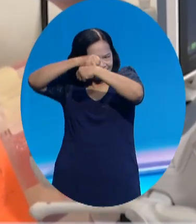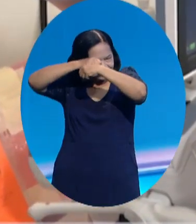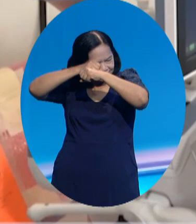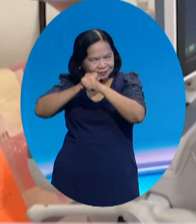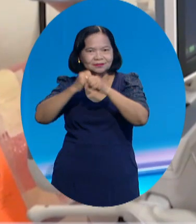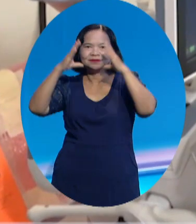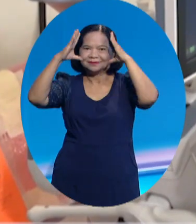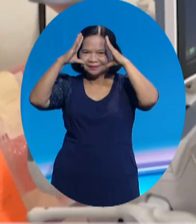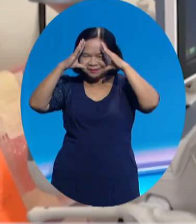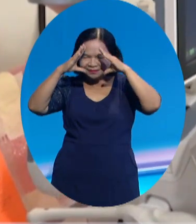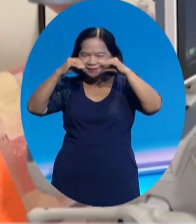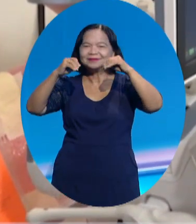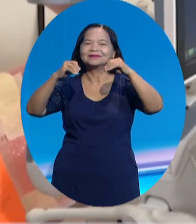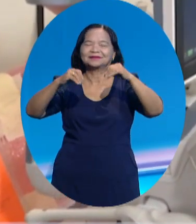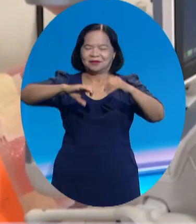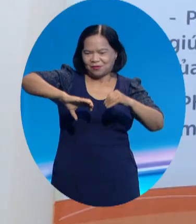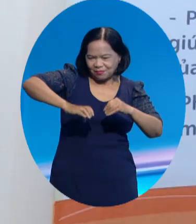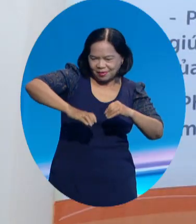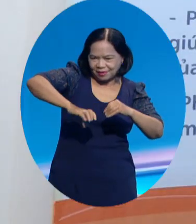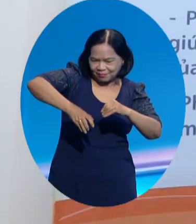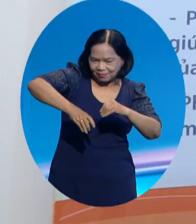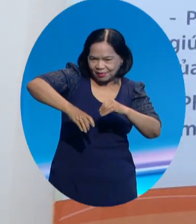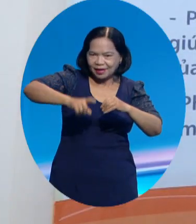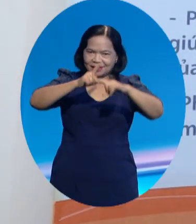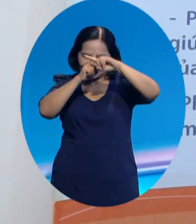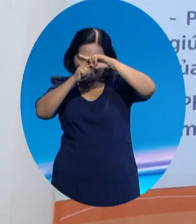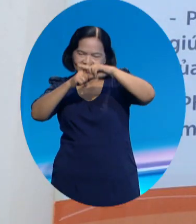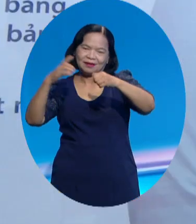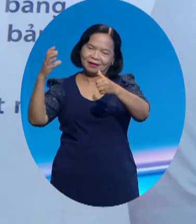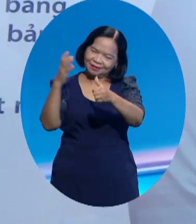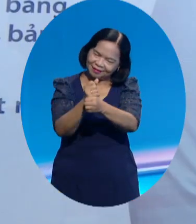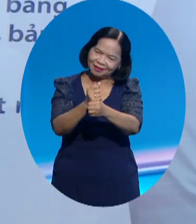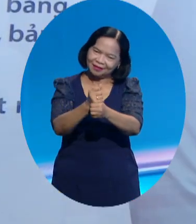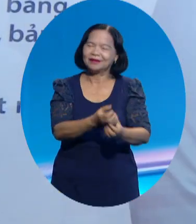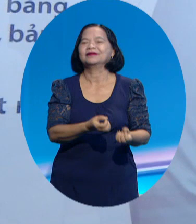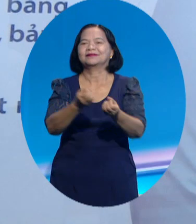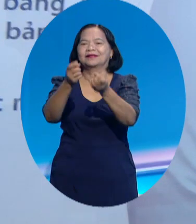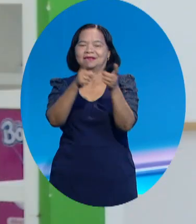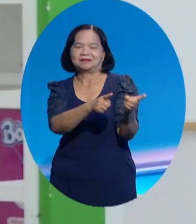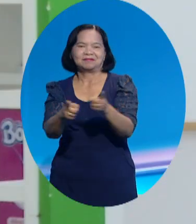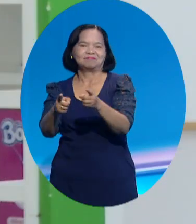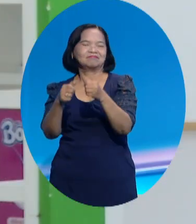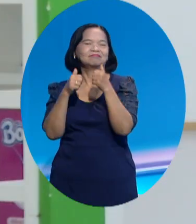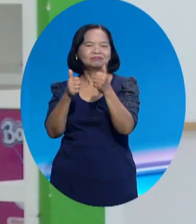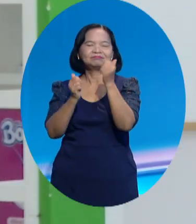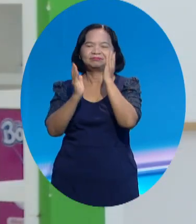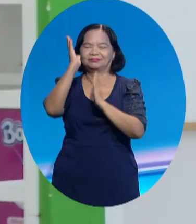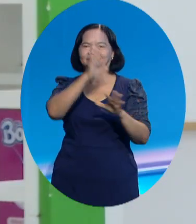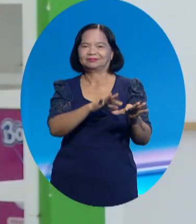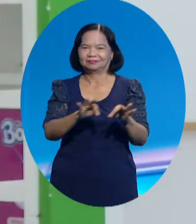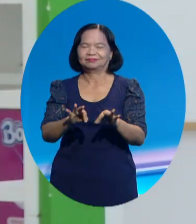chẩn đoán hình ảnh được đầu tư các cái trang thiết bị trong nhóm top đầu với mục tiêu là mang tất cả các dịch vụ kỹ thuật cao từ thành phố Hồ Chí